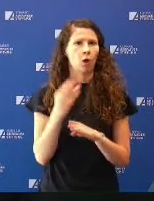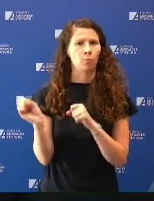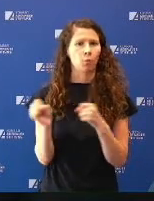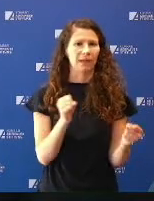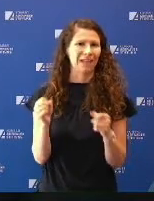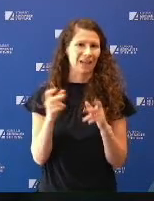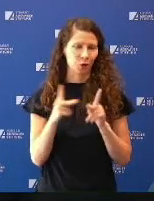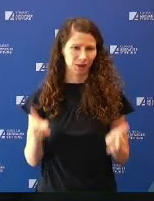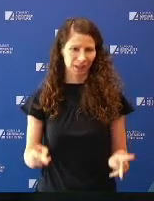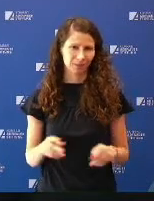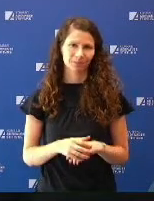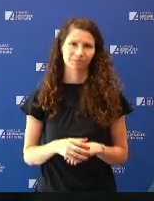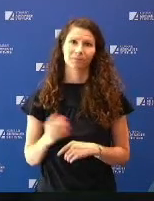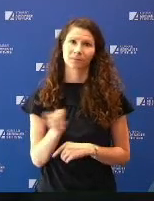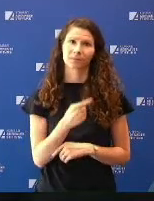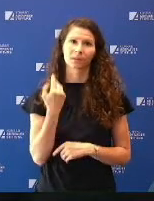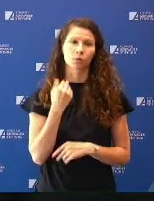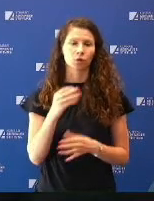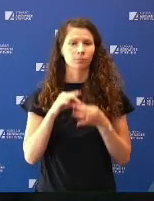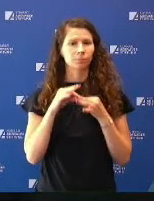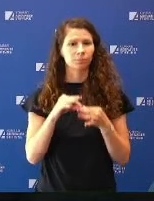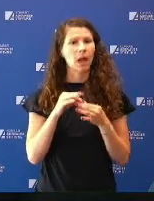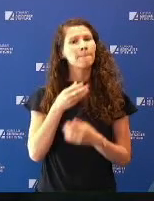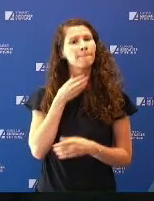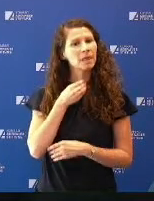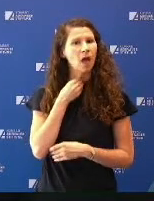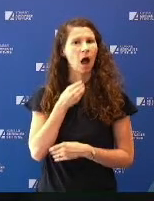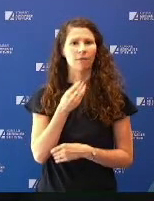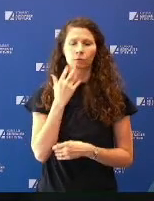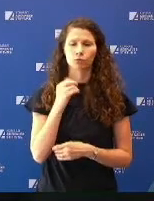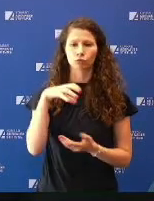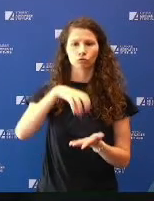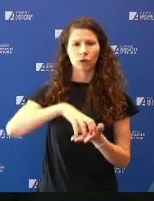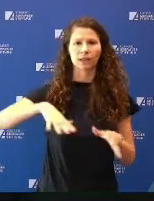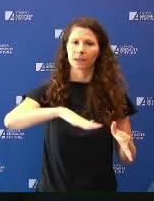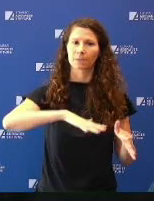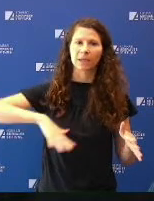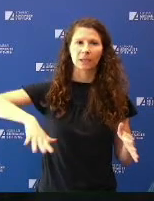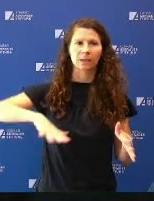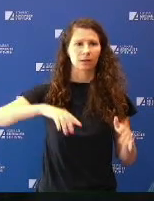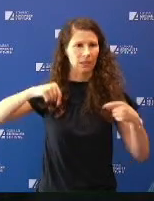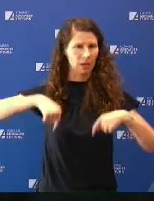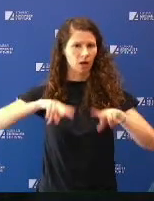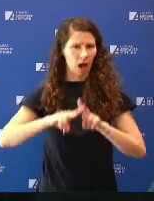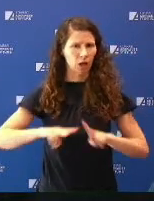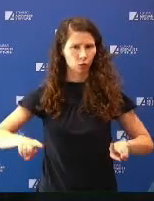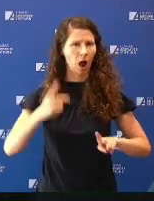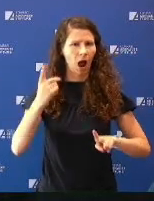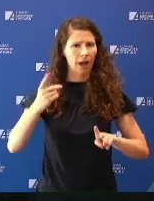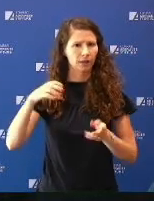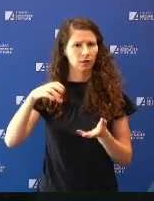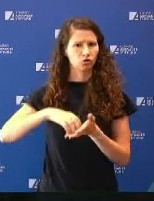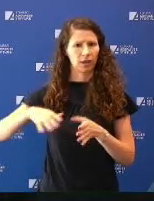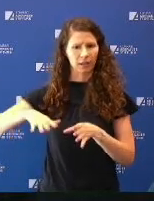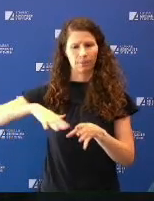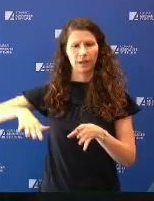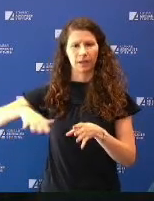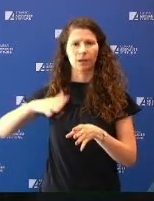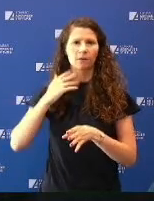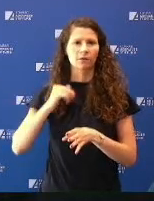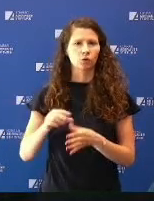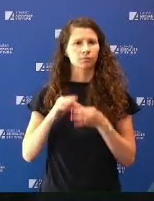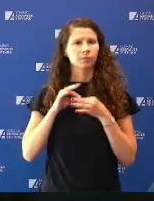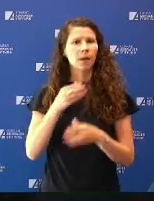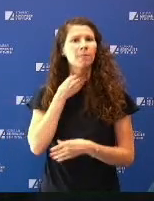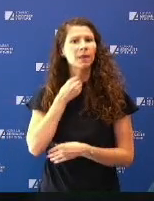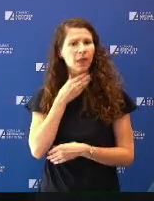Mobilitätskonzepts. Wir wollen on demand im Stadtgebiet Weierfeld-Ammerstock, das ist hier in Karlsruhe, genau on demand